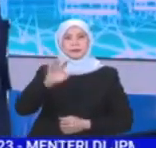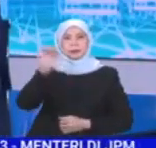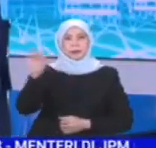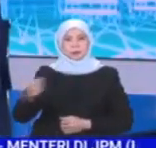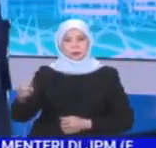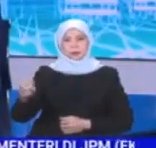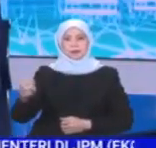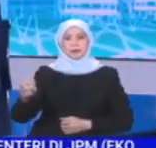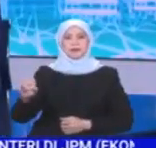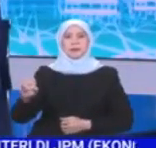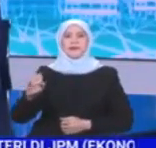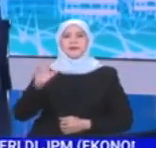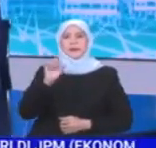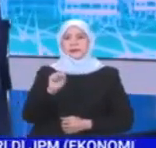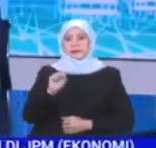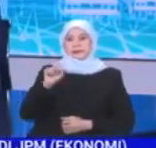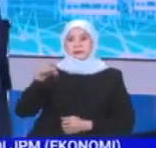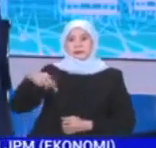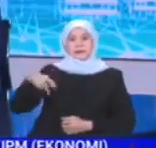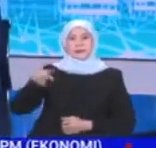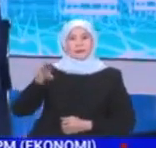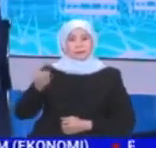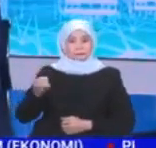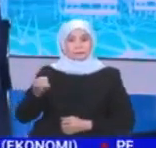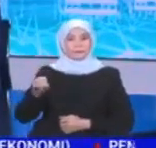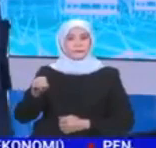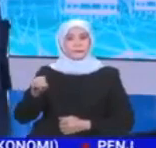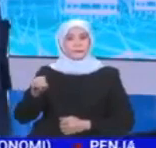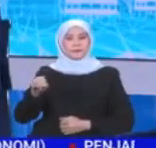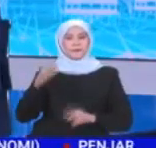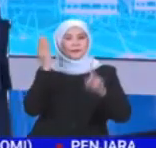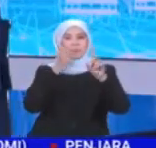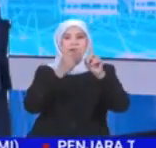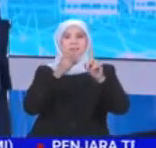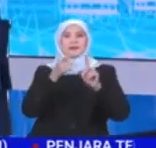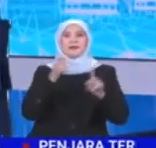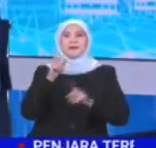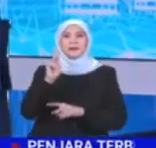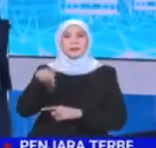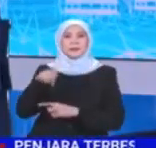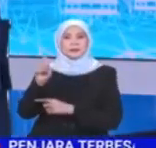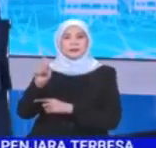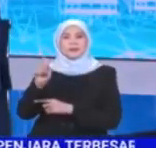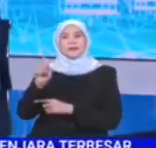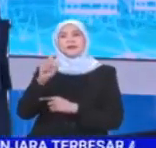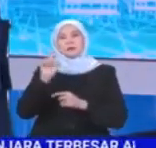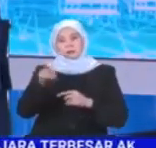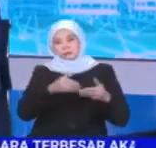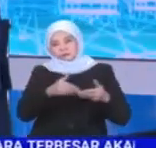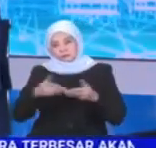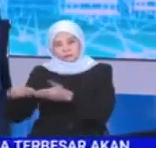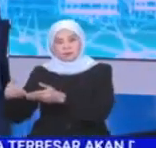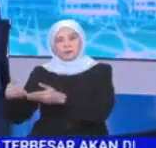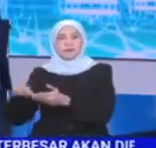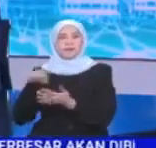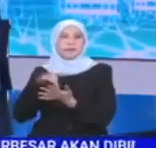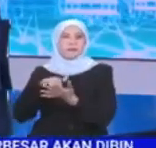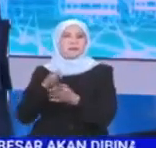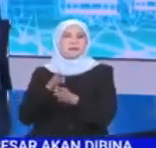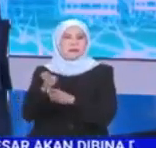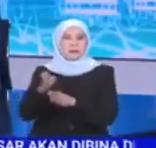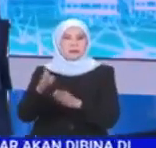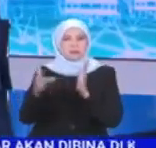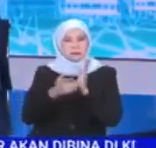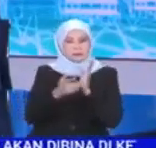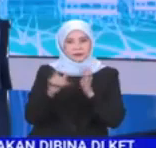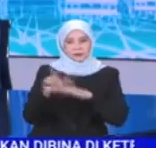55% lepasan sijil pelajaran Malaysia SPM disasar Kementerian Pengajian Tinggi akan melanjutkan pengajian dalam bidang pendidikan